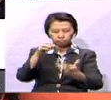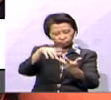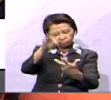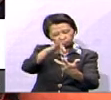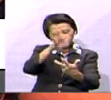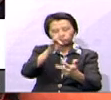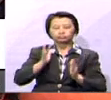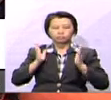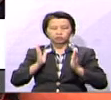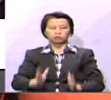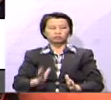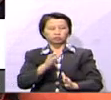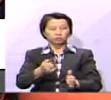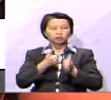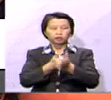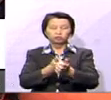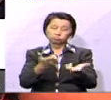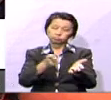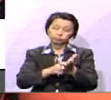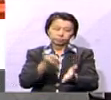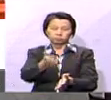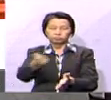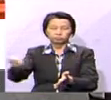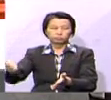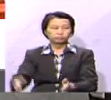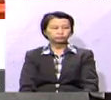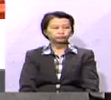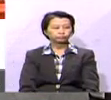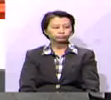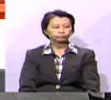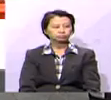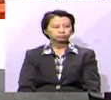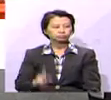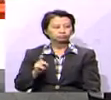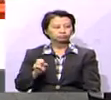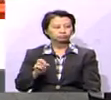kepada pengguna dan mengikut keperluan masing-masing. Kamal Firman